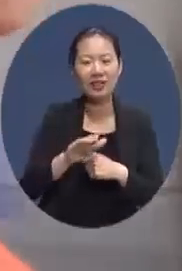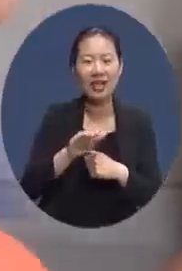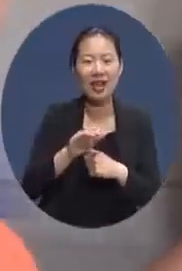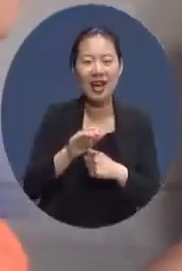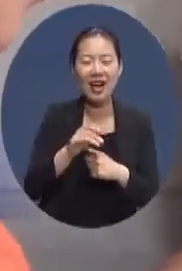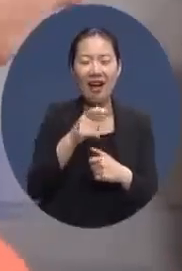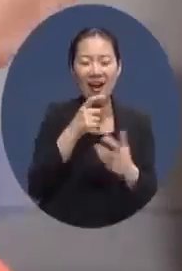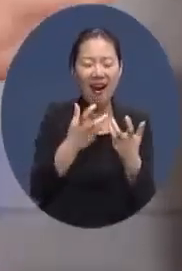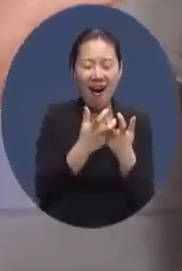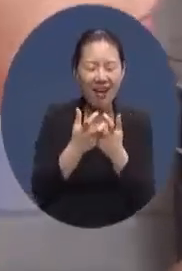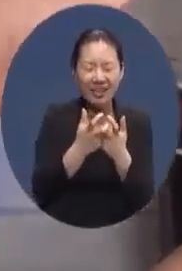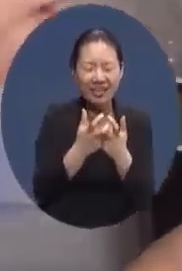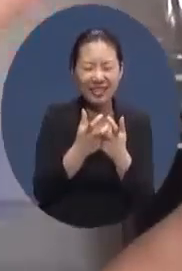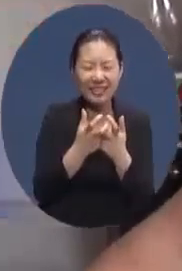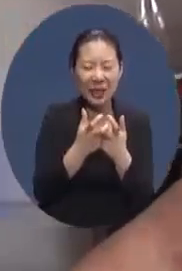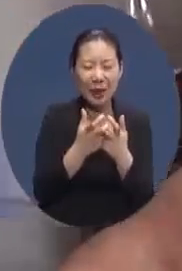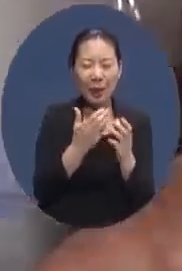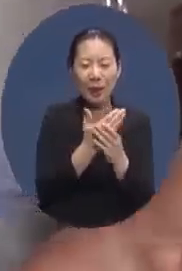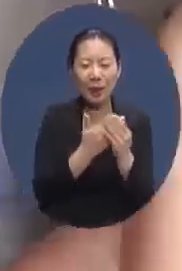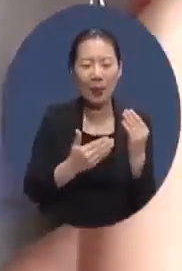딸기 아이스크림이요.